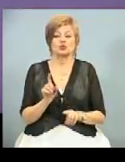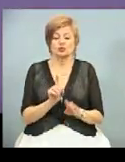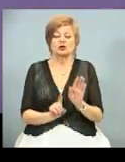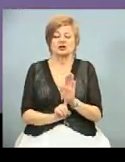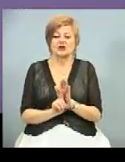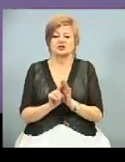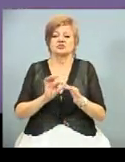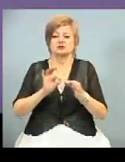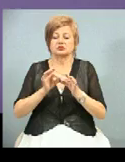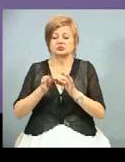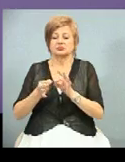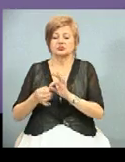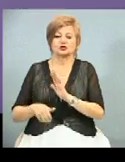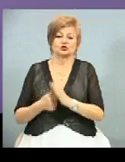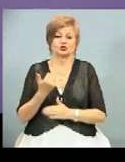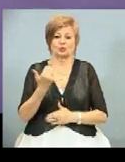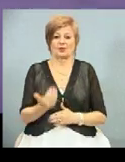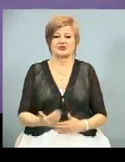гума, перш ніж потрапити до вас.